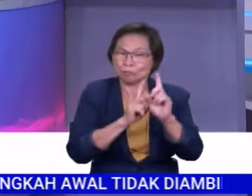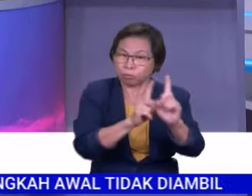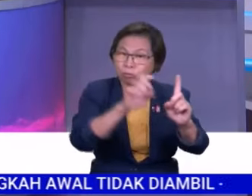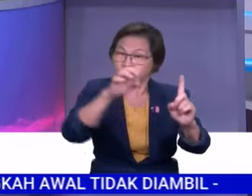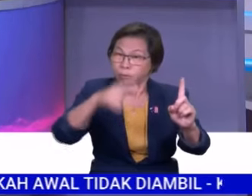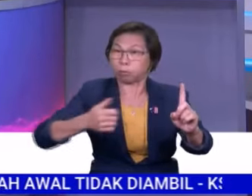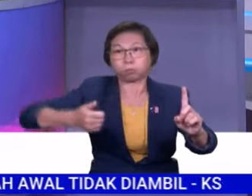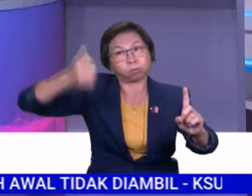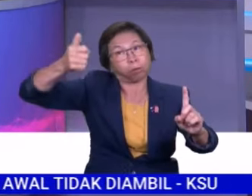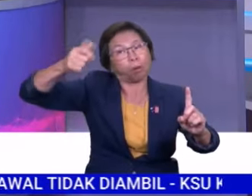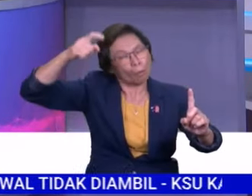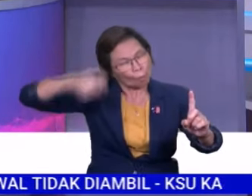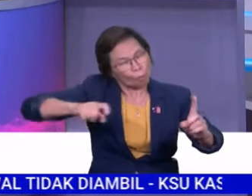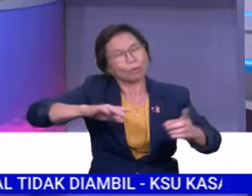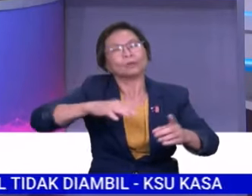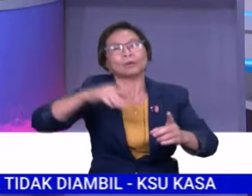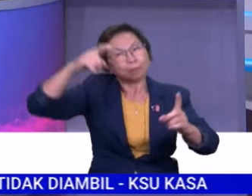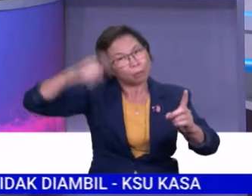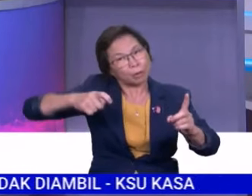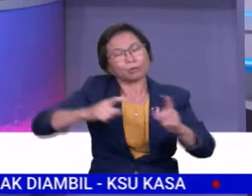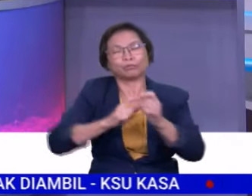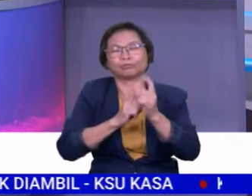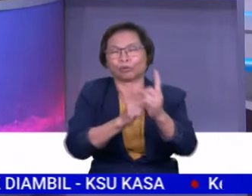yang tinggi tetap menjadi pegangan.